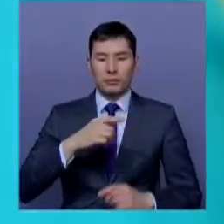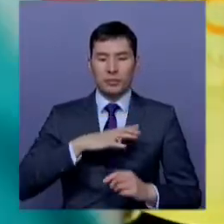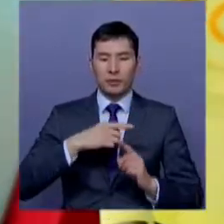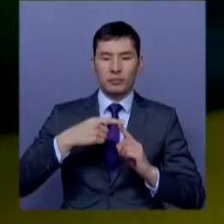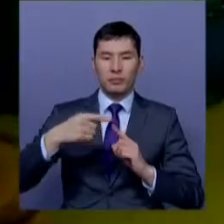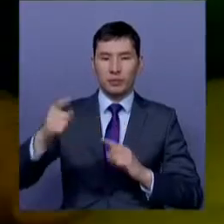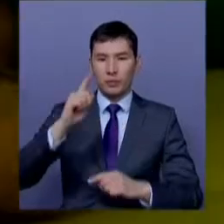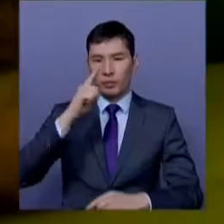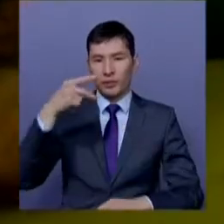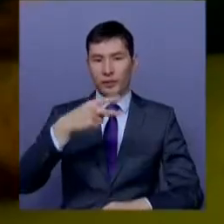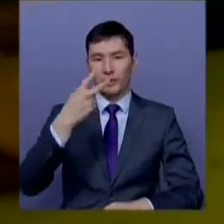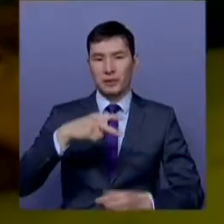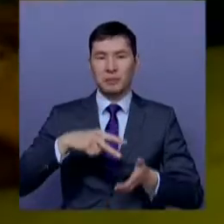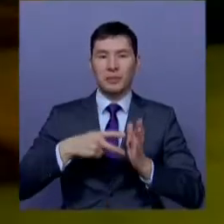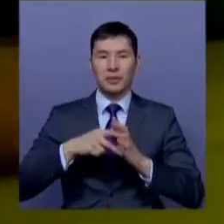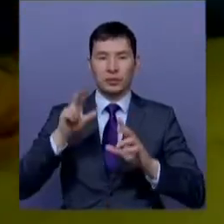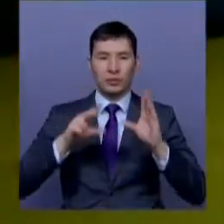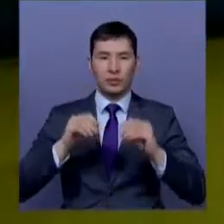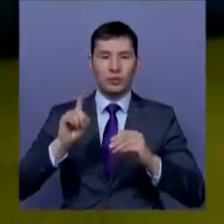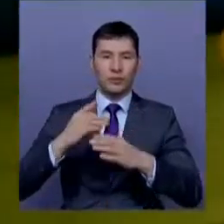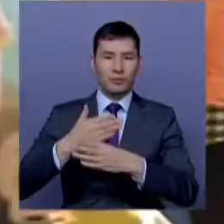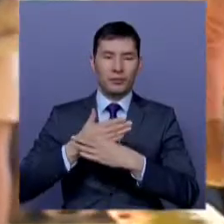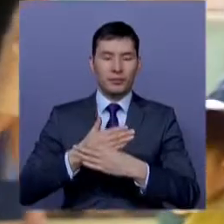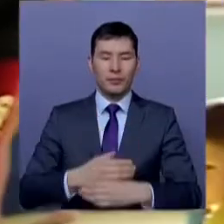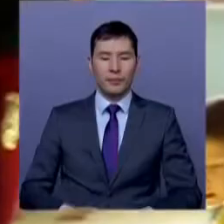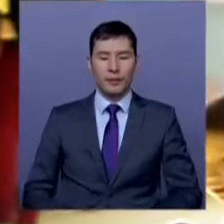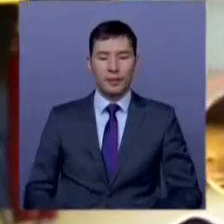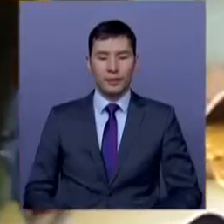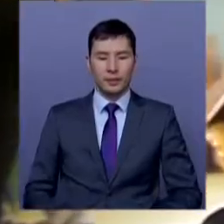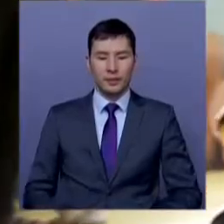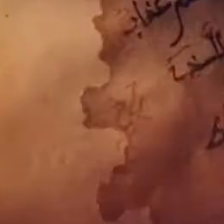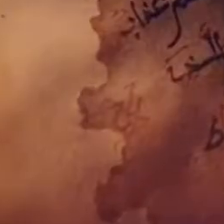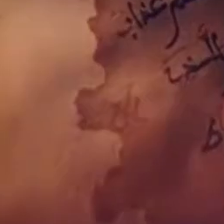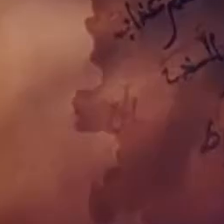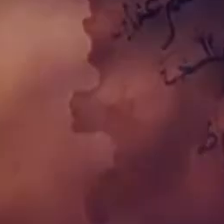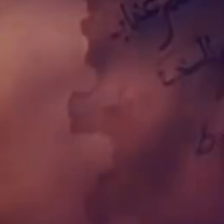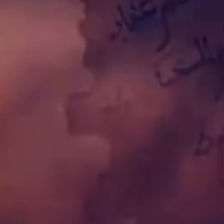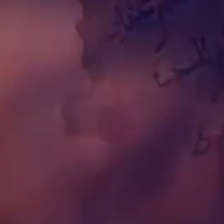үміт артып отыр. Зере Әмірқызы, Арсен Сандыбаев, Алматы телеарнасы.